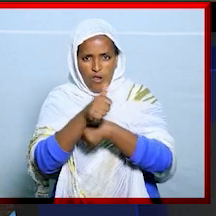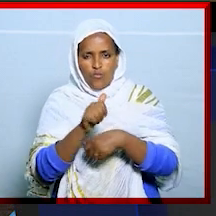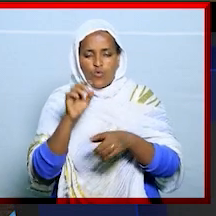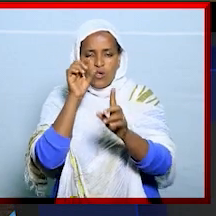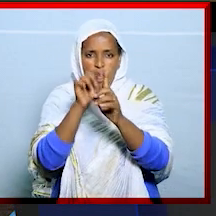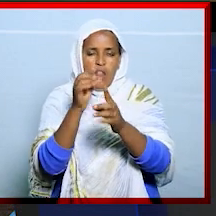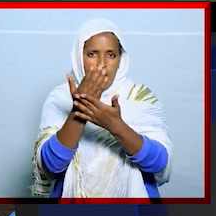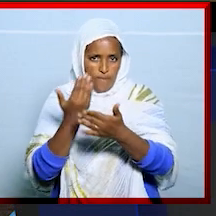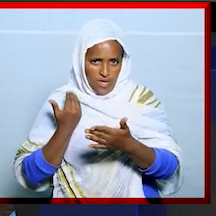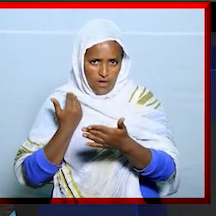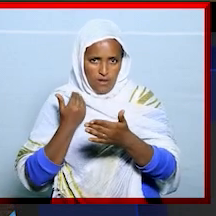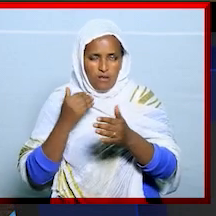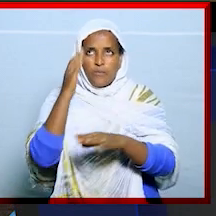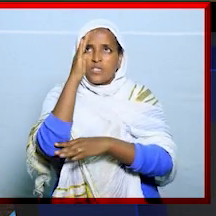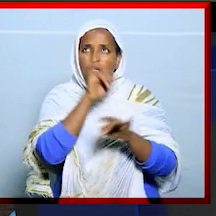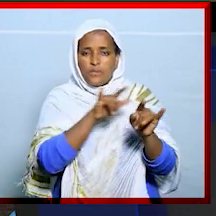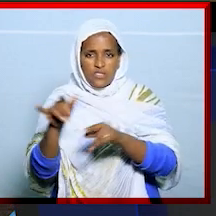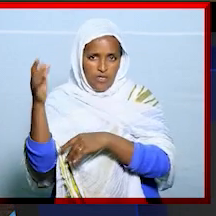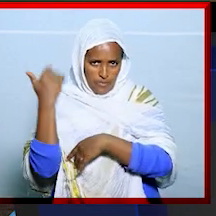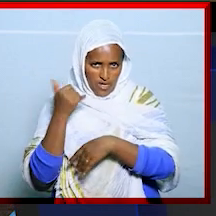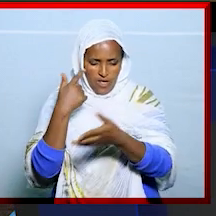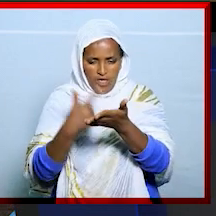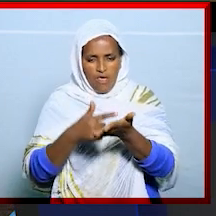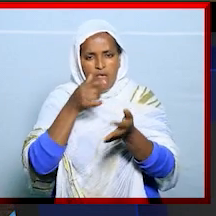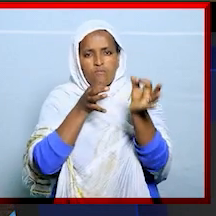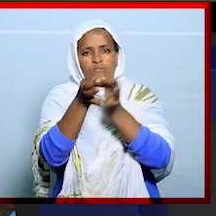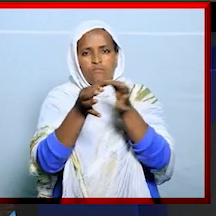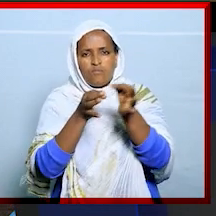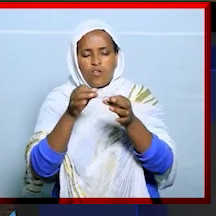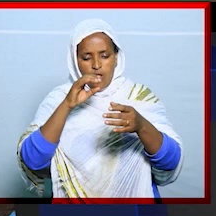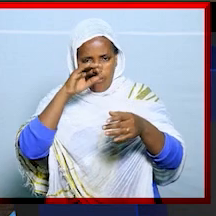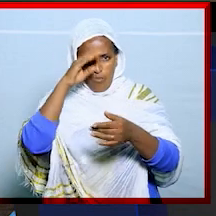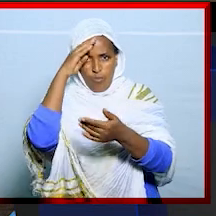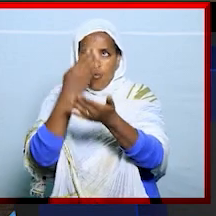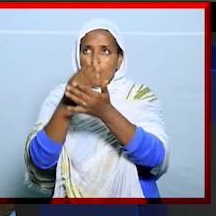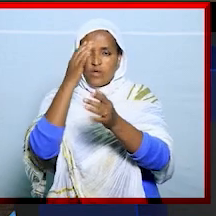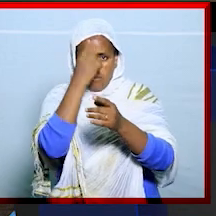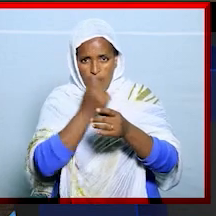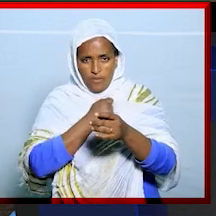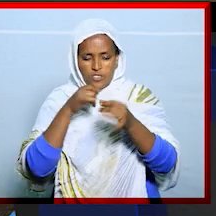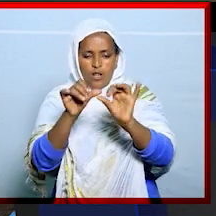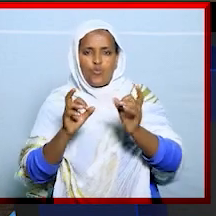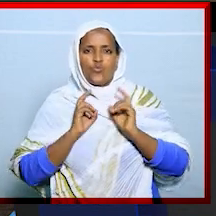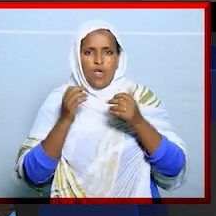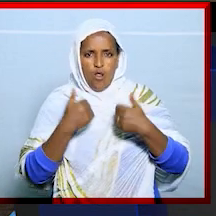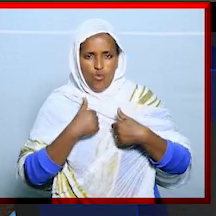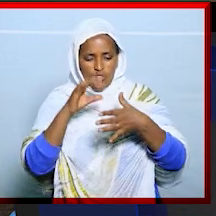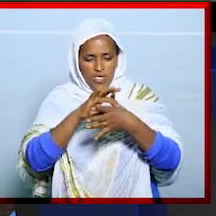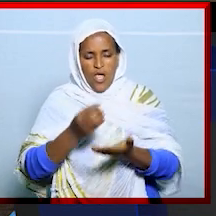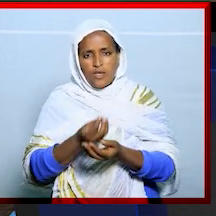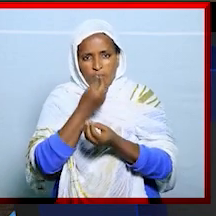ወንጌላዊ ቀዳሚሁ ቃል ውእቱ፣ በመጀመሪያ ቃል ነበረ፣ ቃልም በእግዚአብሔር ዘንድ ነበረ፣ እንዲህ እንዲህ እያለ የሚገልጸው በወልድ የሚያምን የዘላለም ሕይወት አለው። ግልጽ ነው